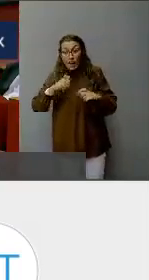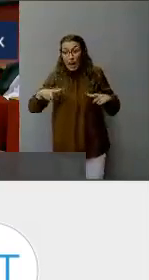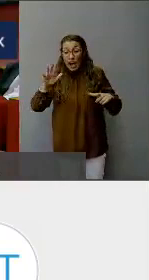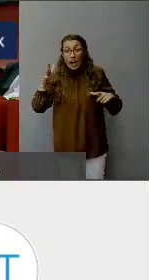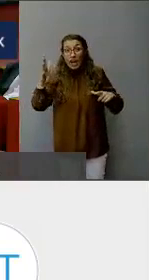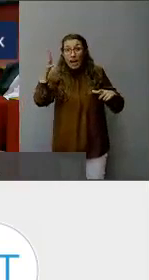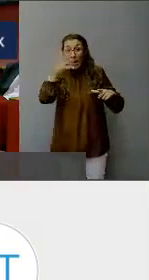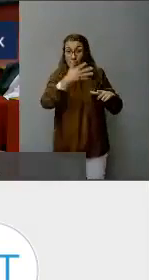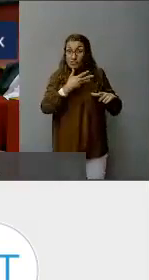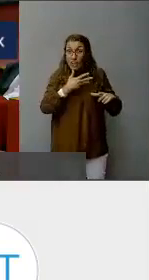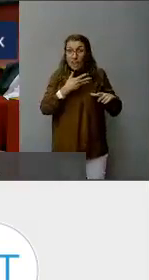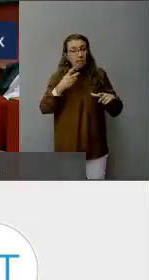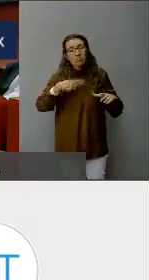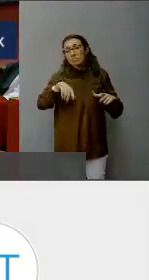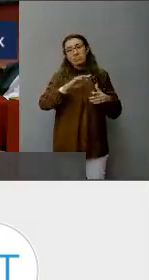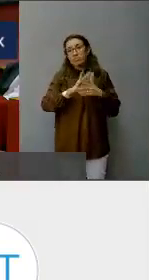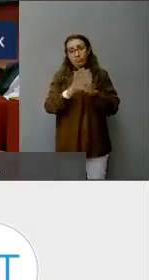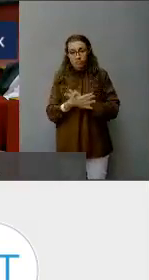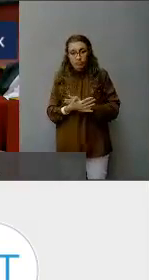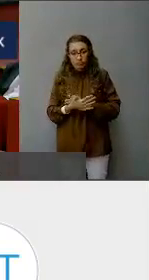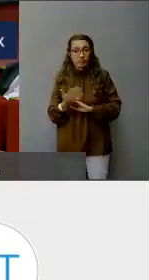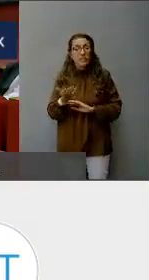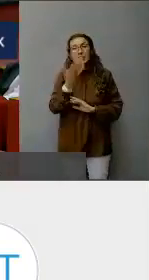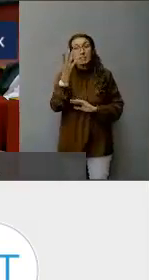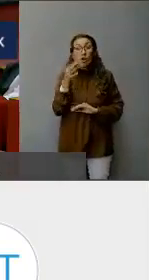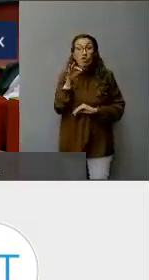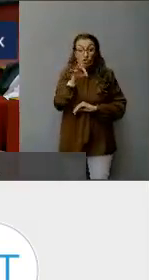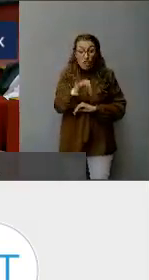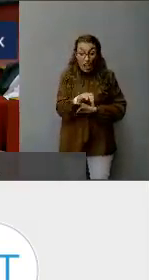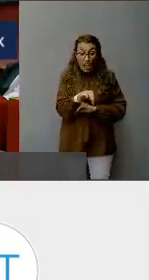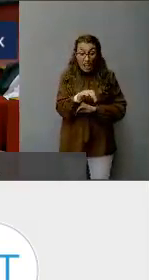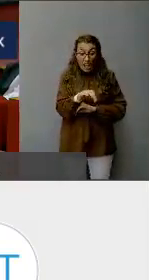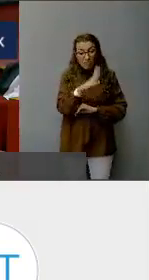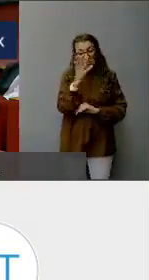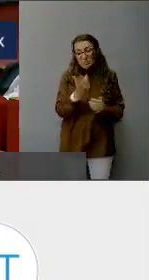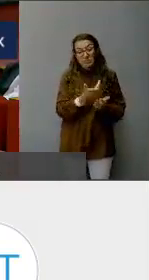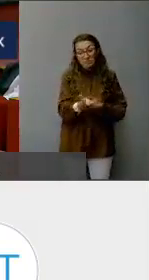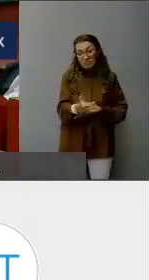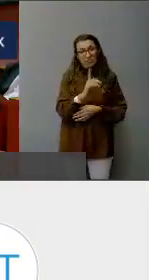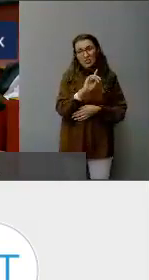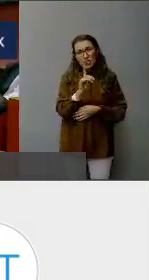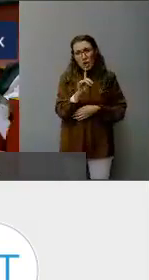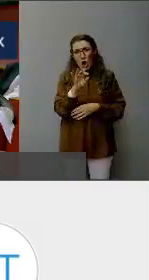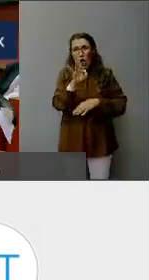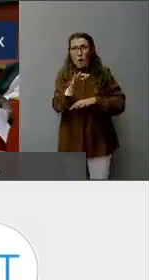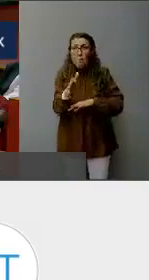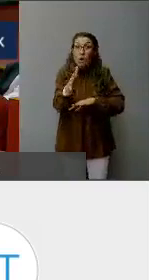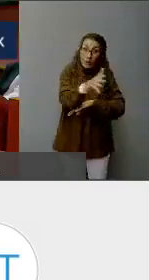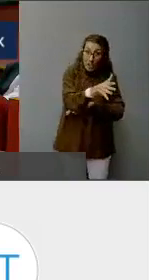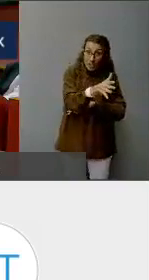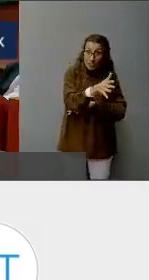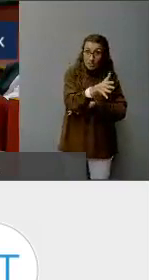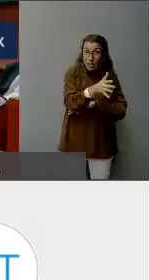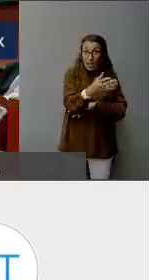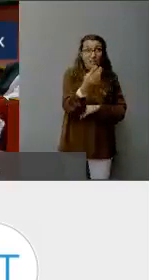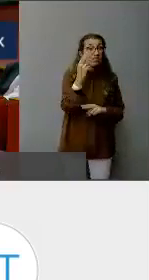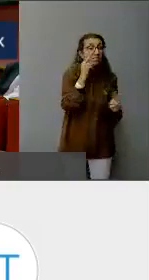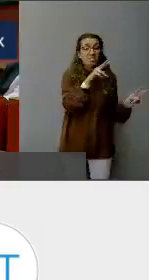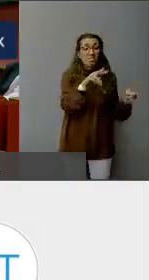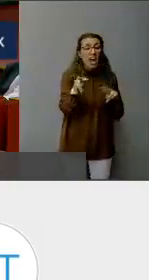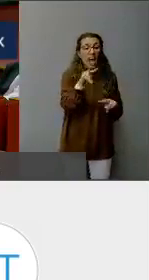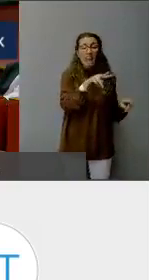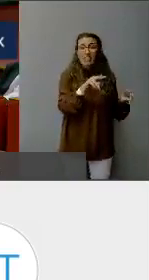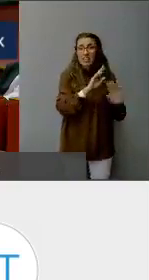non store centro che magari poi fa brutto no stava è la spostata ponente così la vede nessuno ora avere nessuno